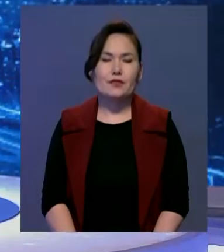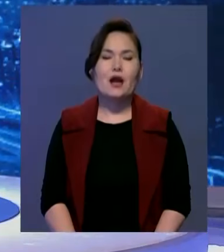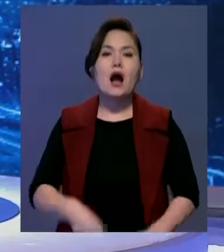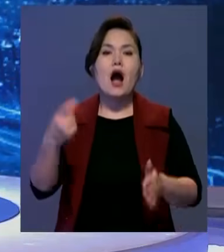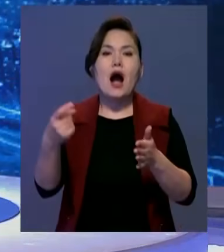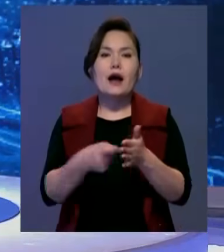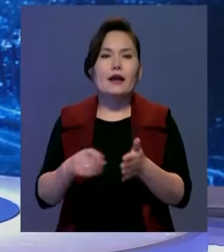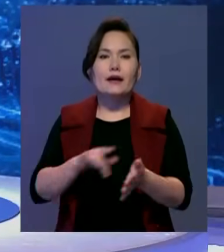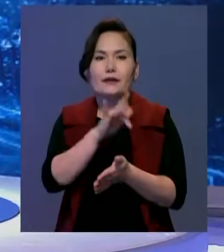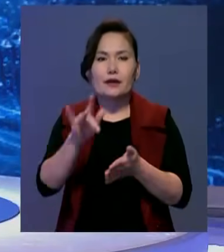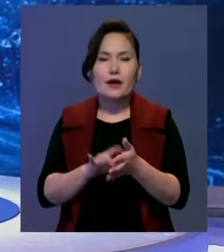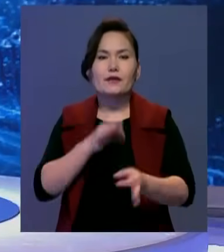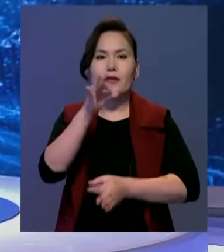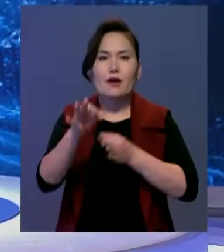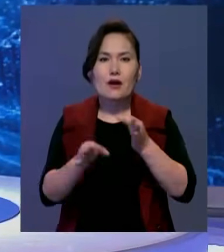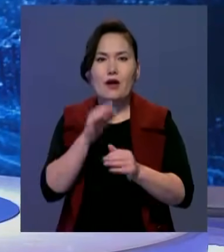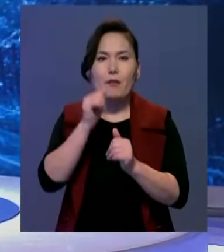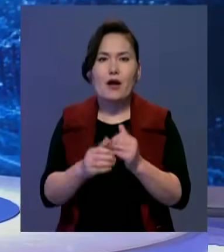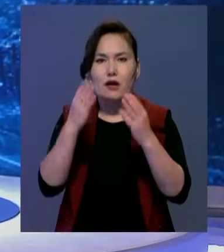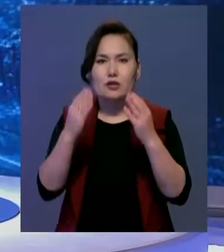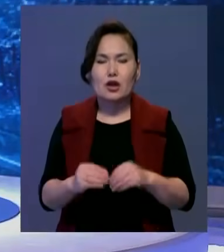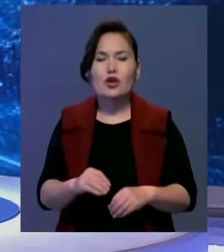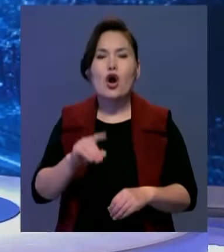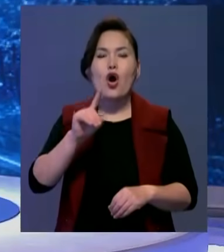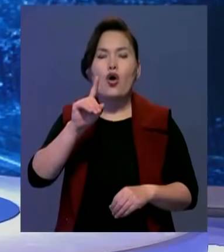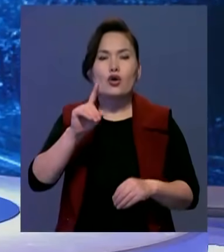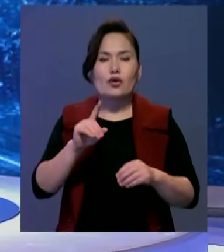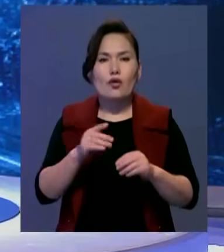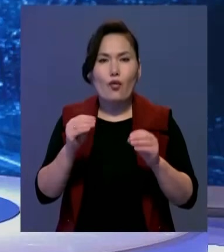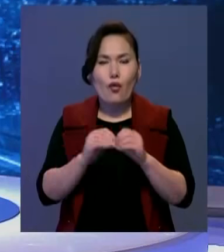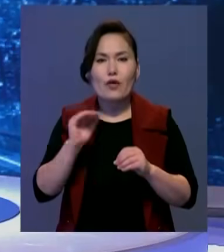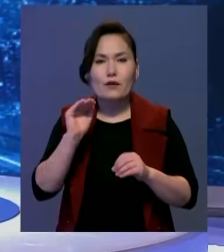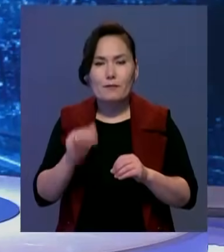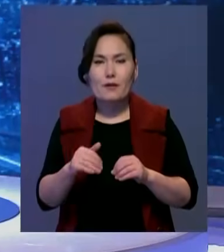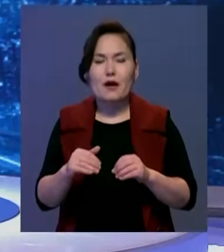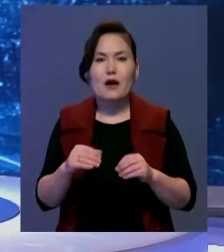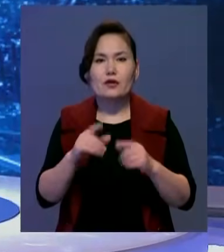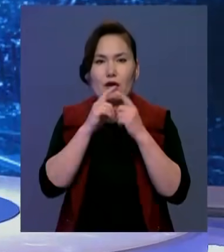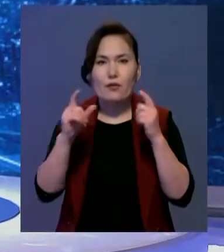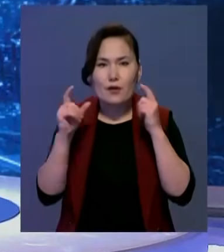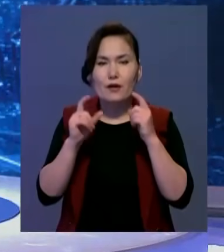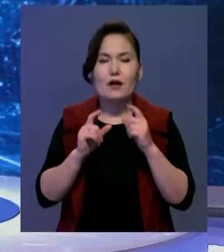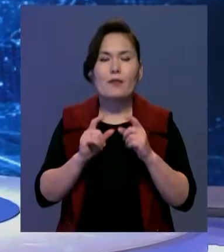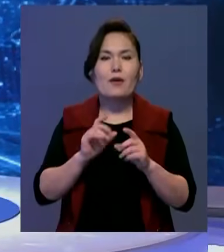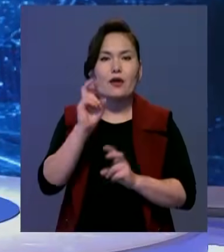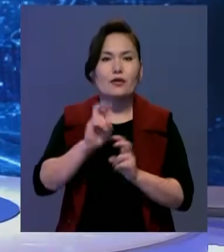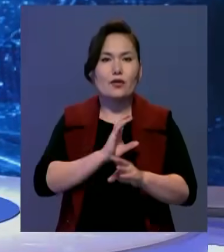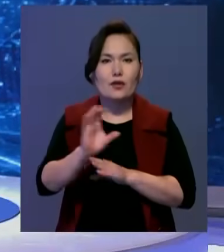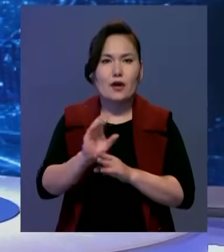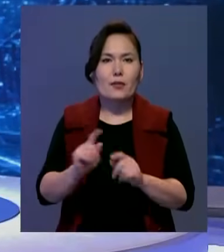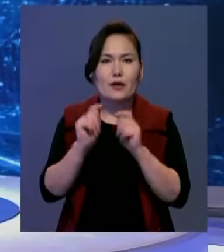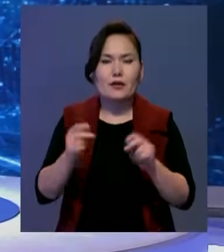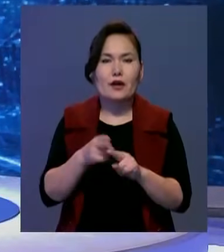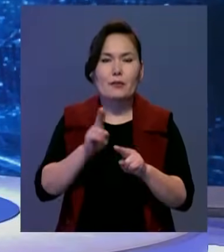Ал Қарағанды қаласында тәулігіне 10 мыңға дейін қорғаныш респираторын шығаратын цех іске қосылды. Бір ерекшелігі